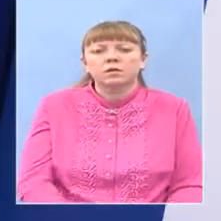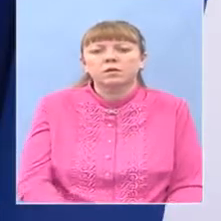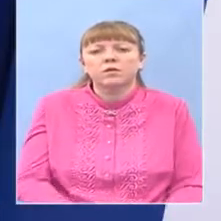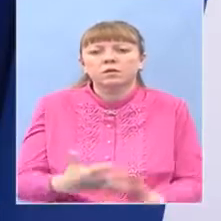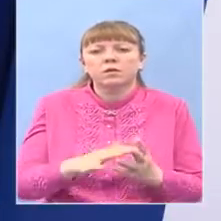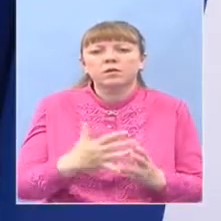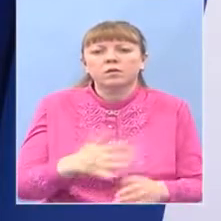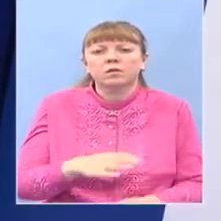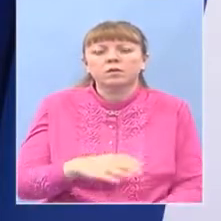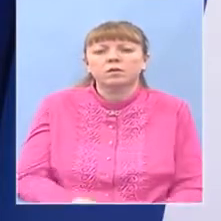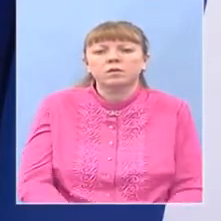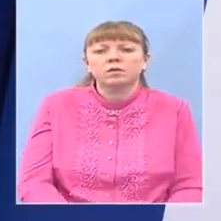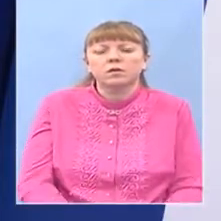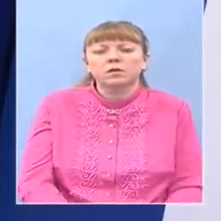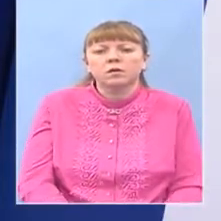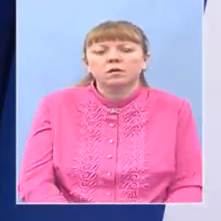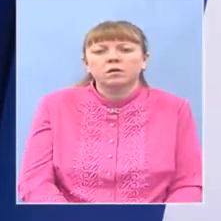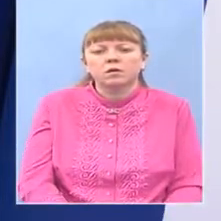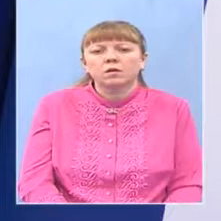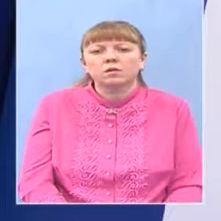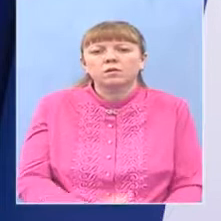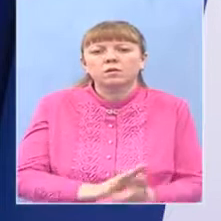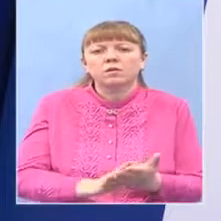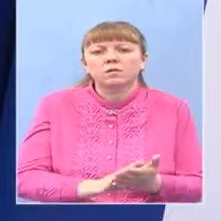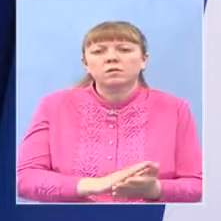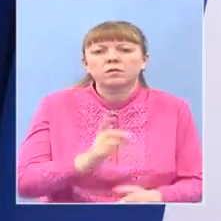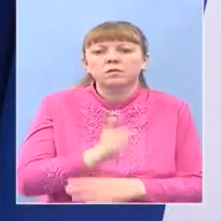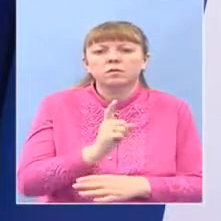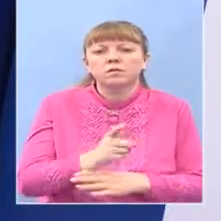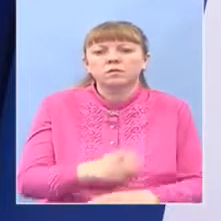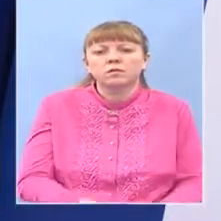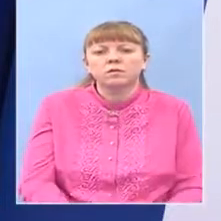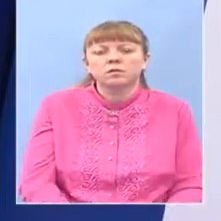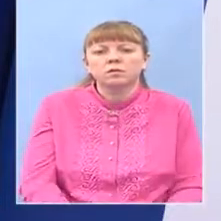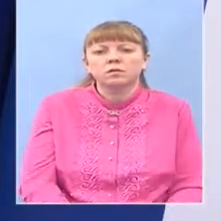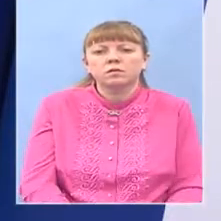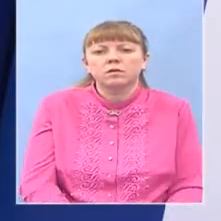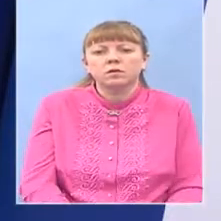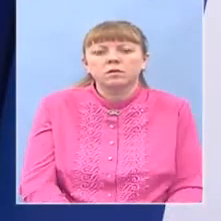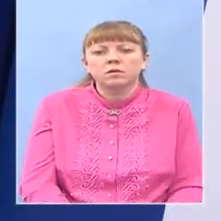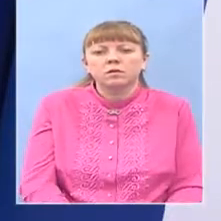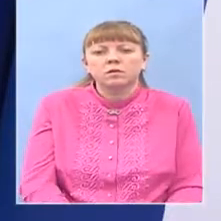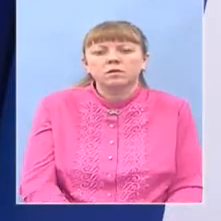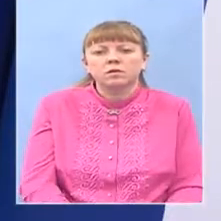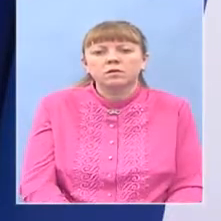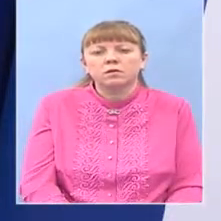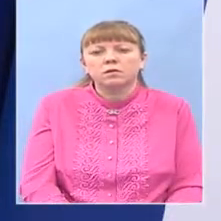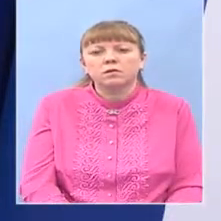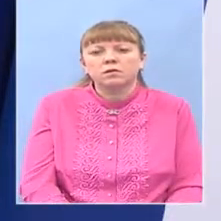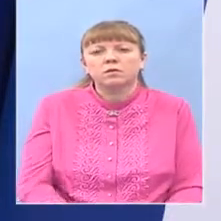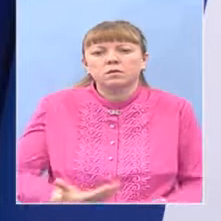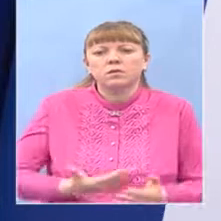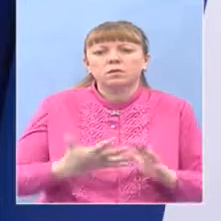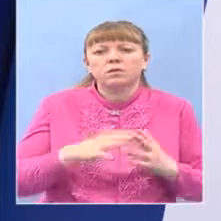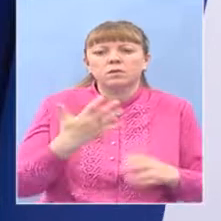поселка, инициировал очистку родников. Угу. То есть, ну, вот, как бы, да, те люди, которые живут в